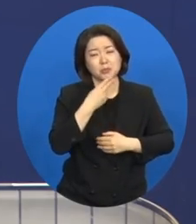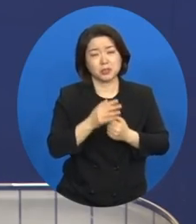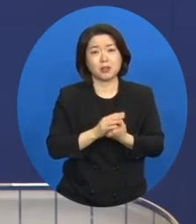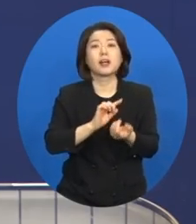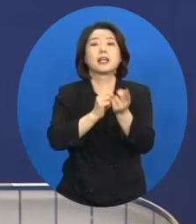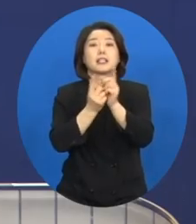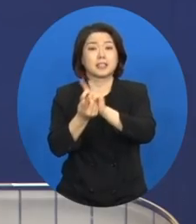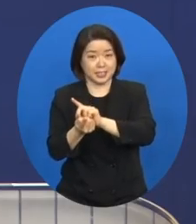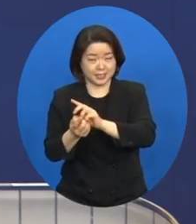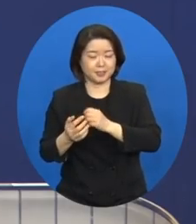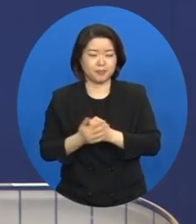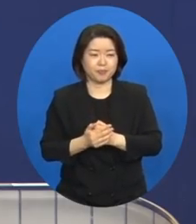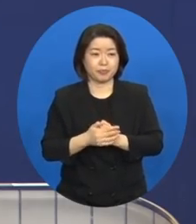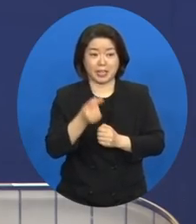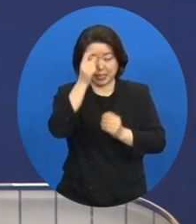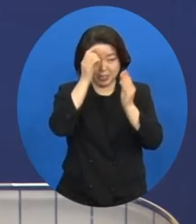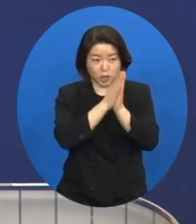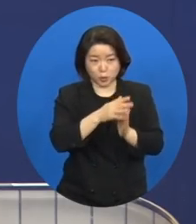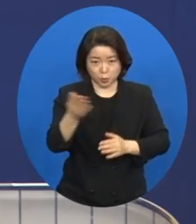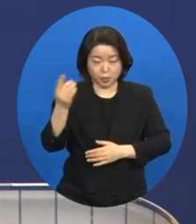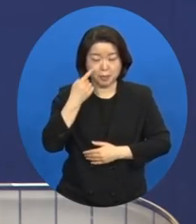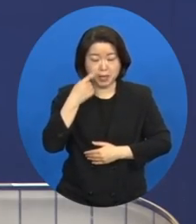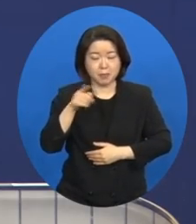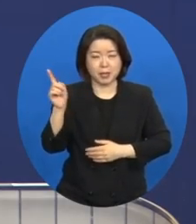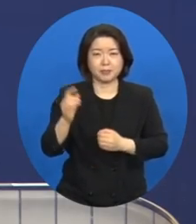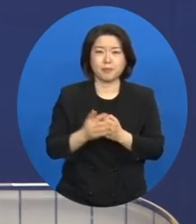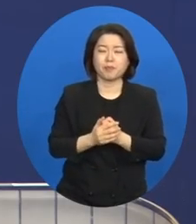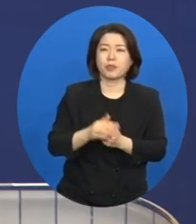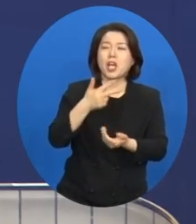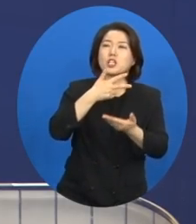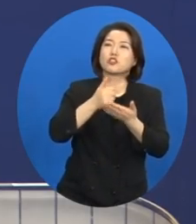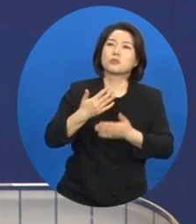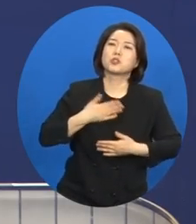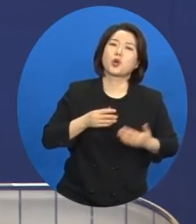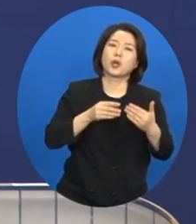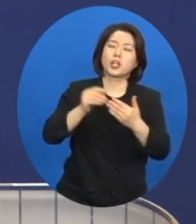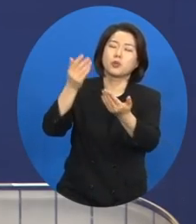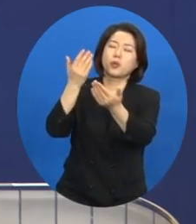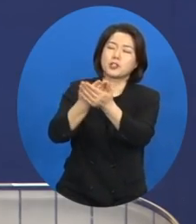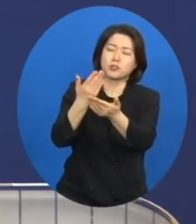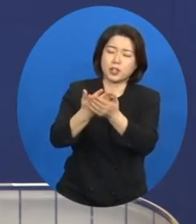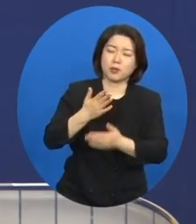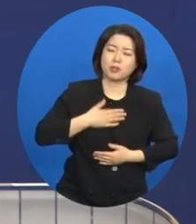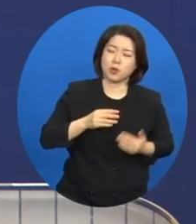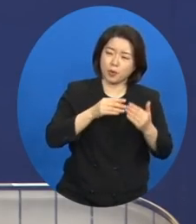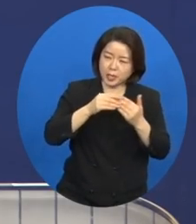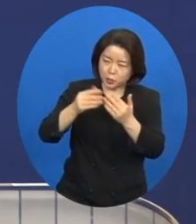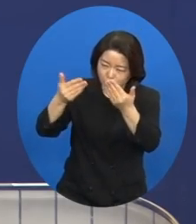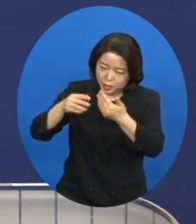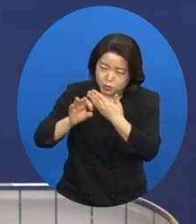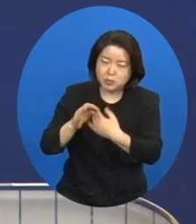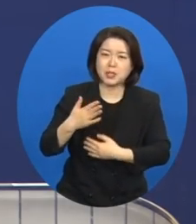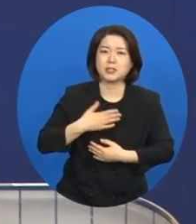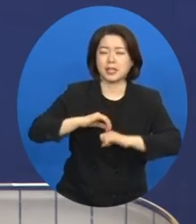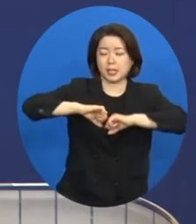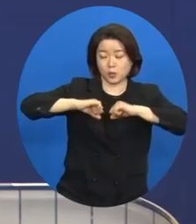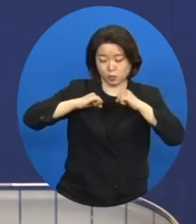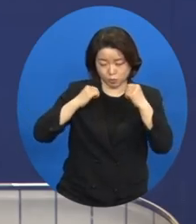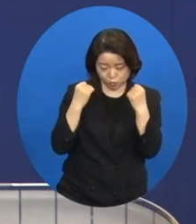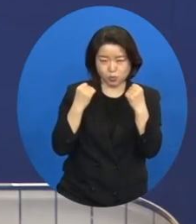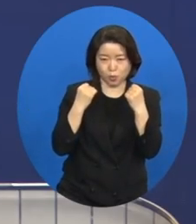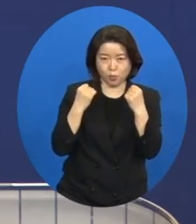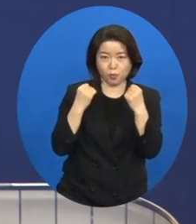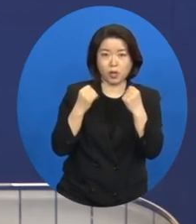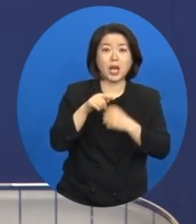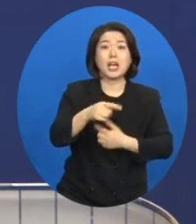대신에 이렇게 한번 기도해 보세요. 주님, 저를 인도해 주세요. 저를 인도해 주시면 제가